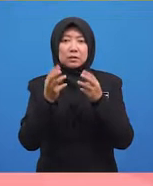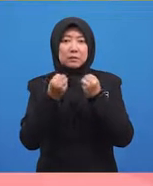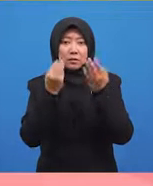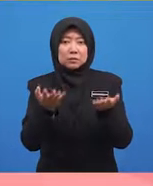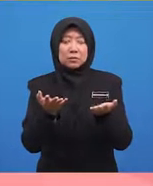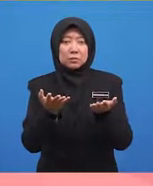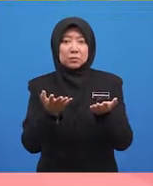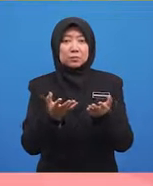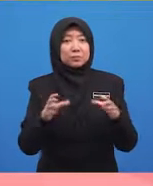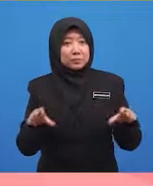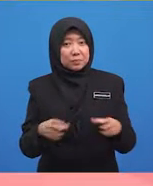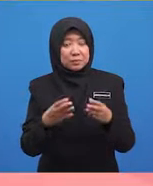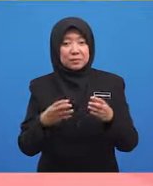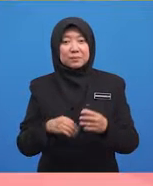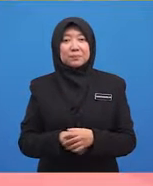majmuk terhasil?